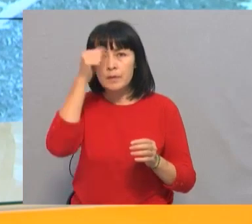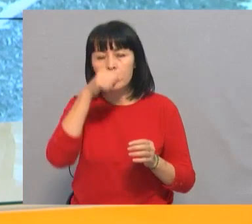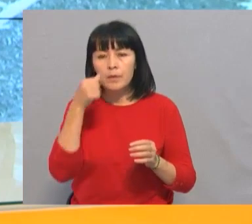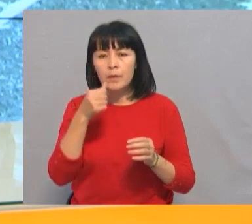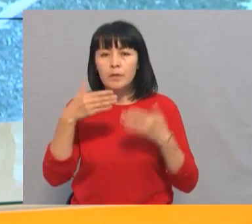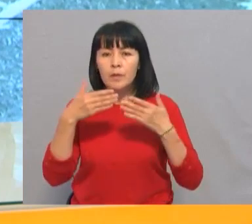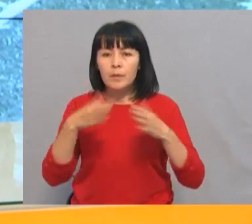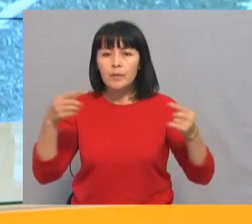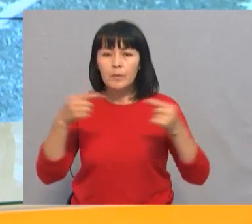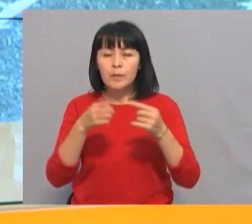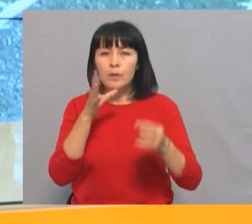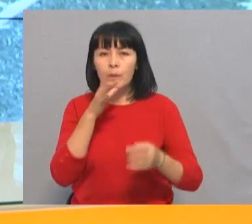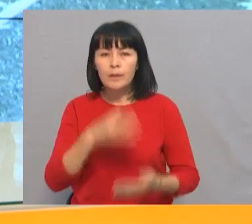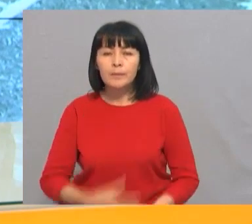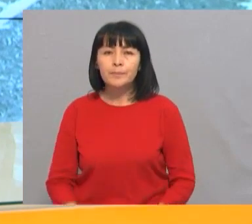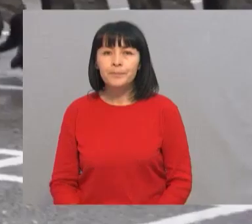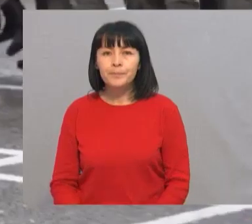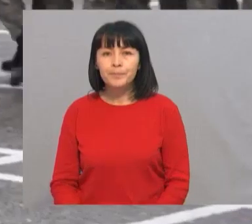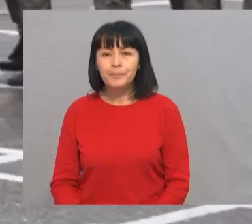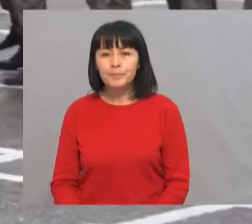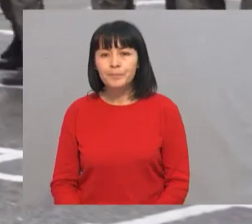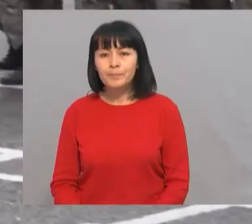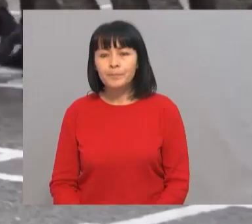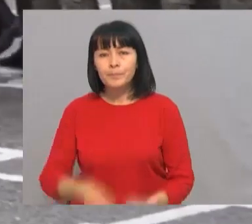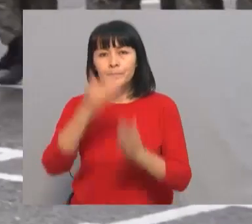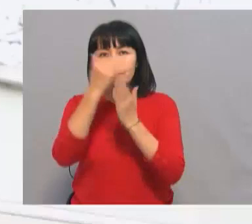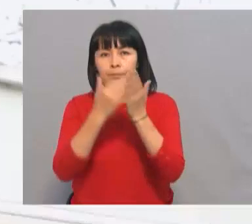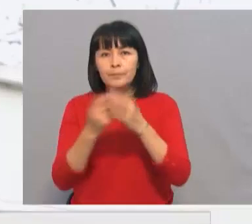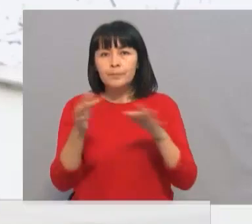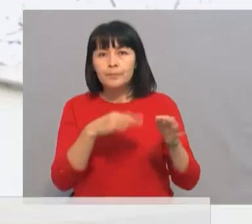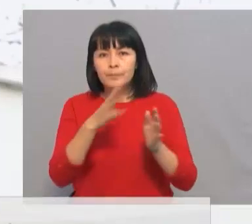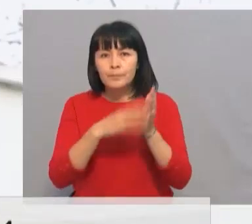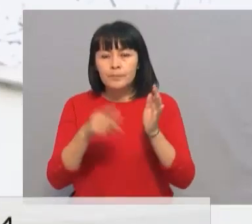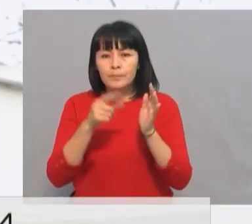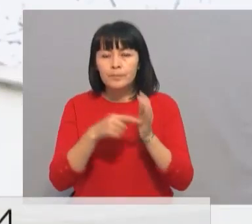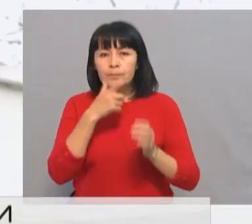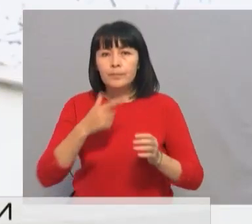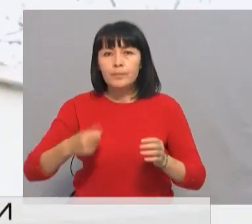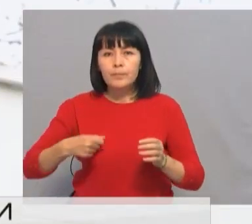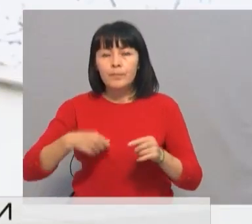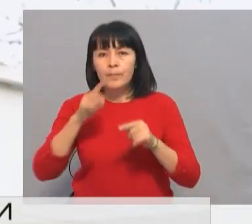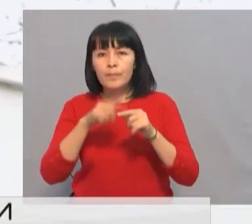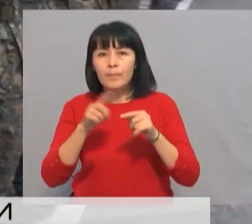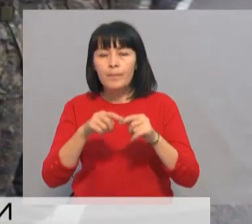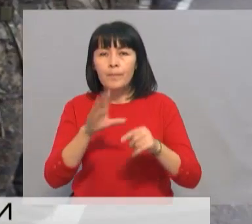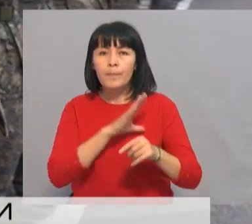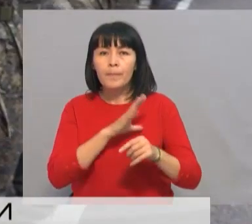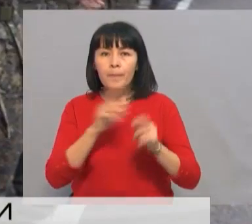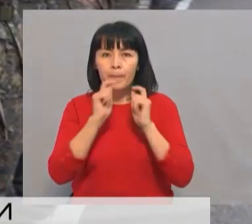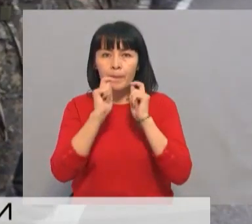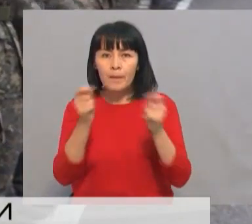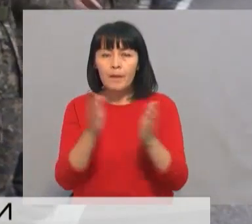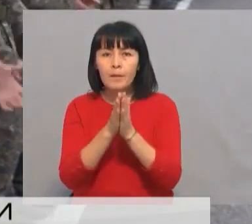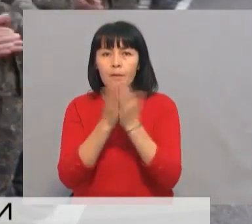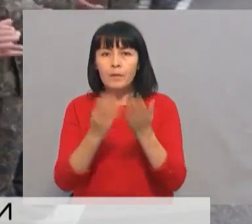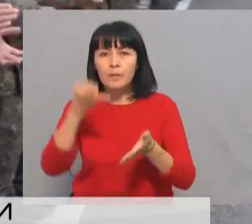отслуживших установленный срок службы. В рамках мероприятия 97 солдатам срочной службы были вручены сертификаты